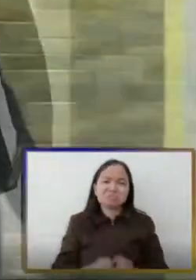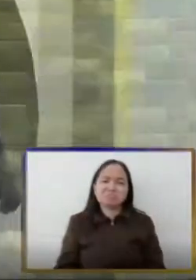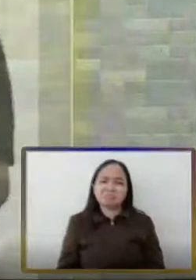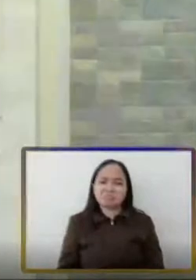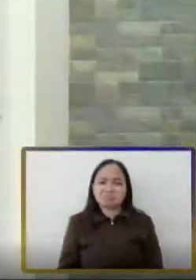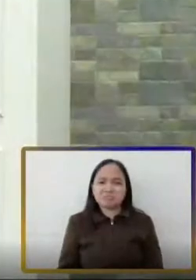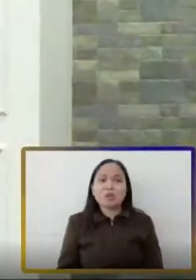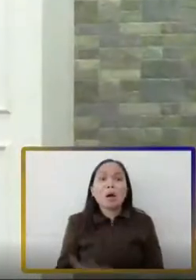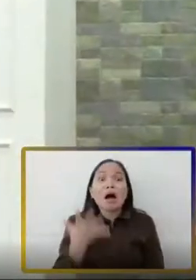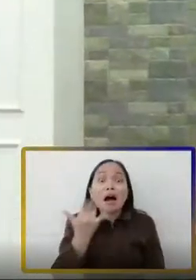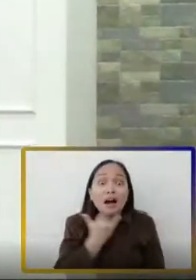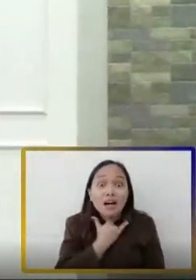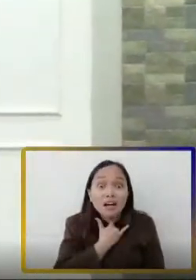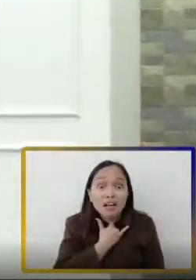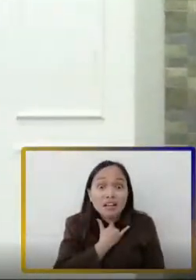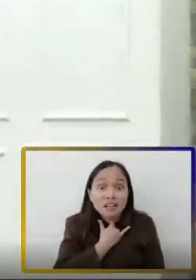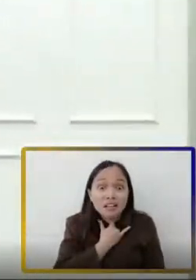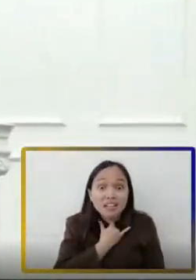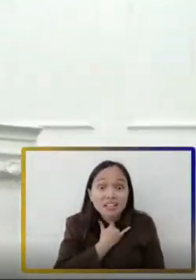Kung bakit?